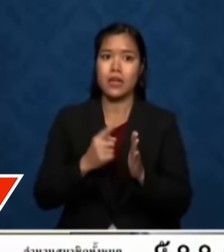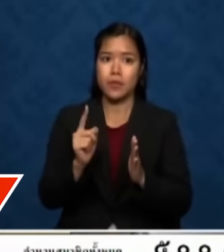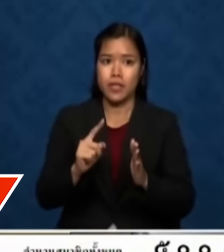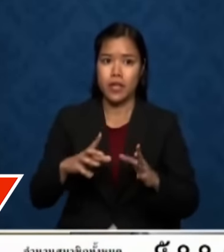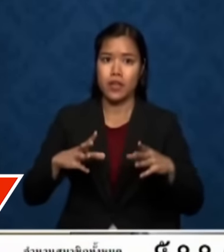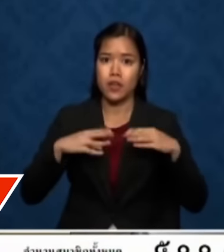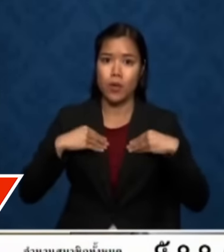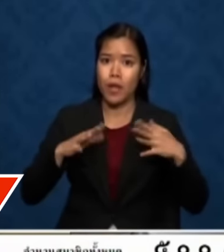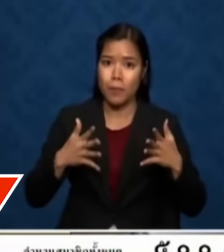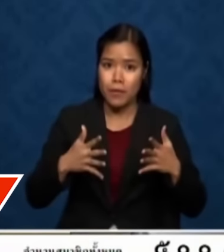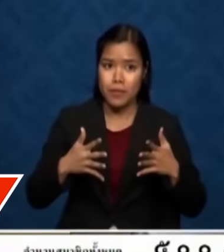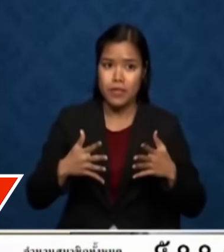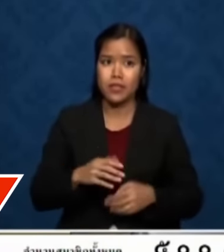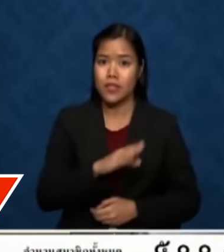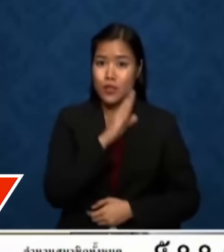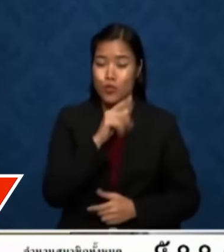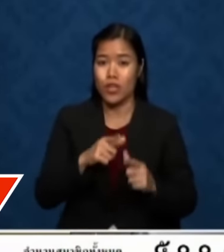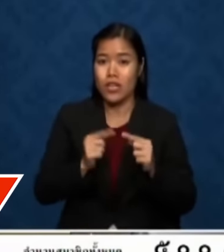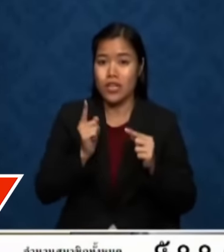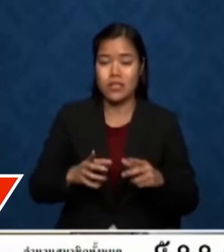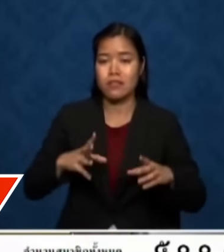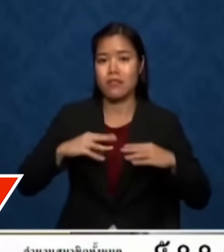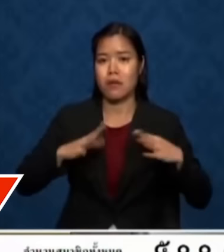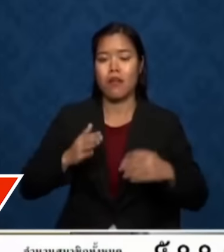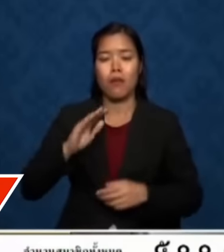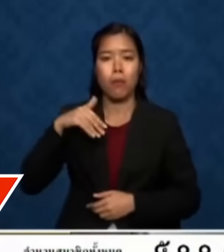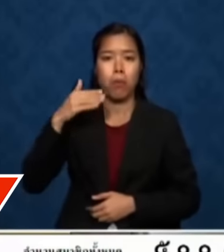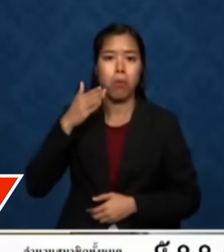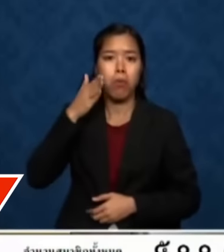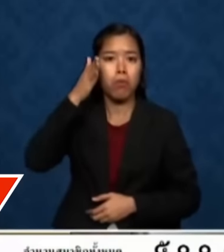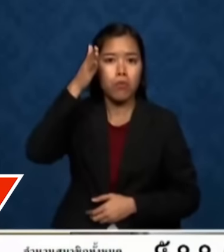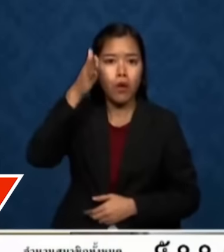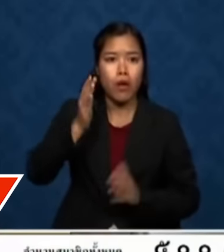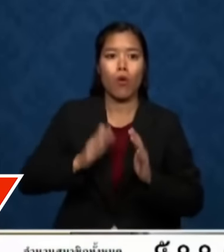รับความจริงแบบนี้นะคะอีกไม่นานหรอกค่ะ